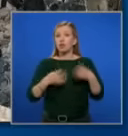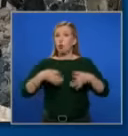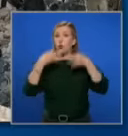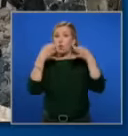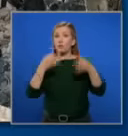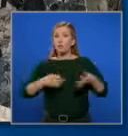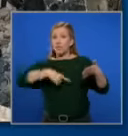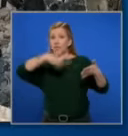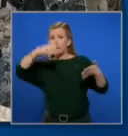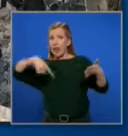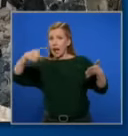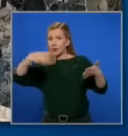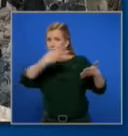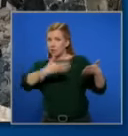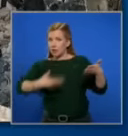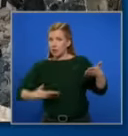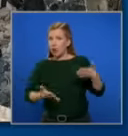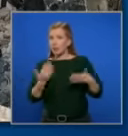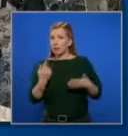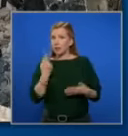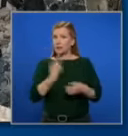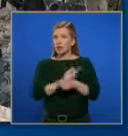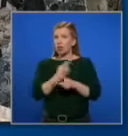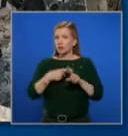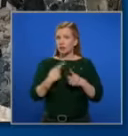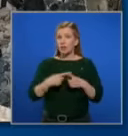от преди час и половина. Турция